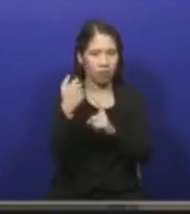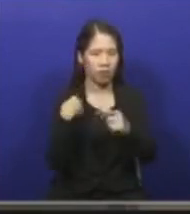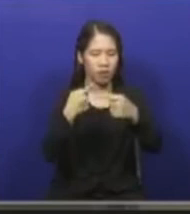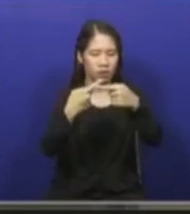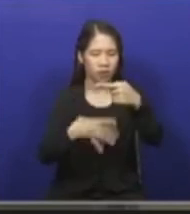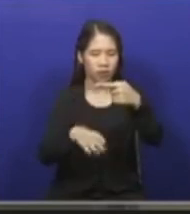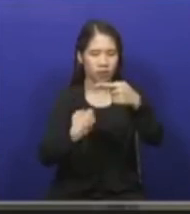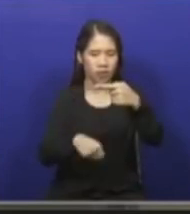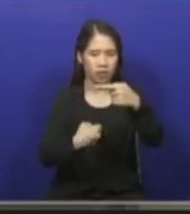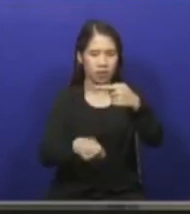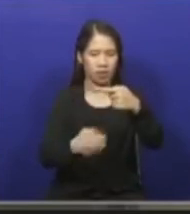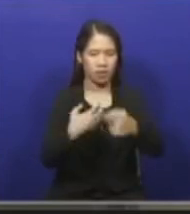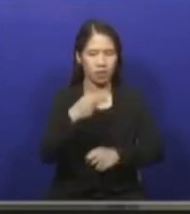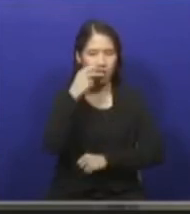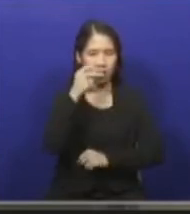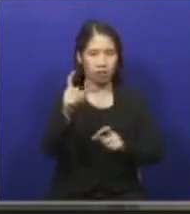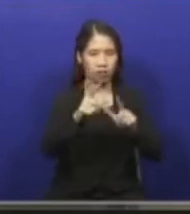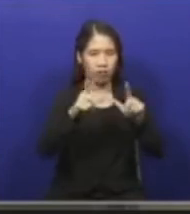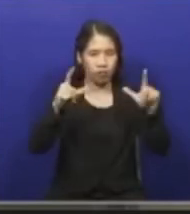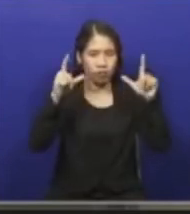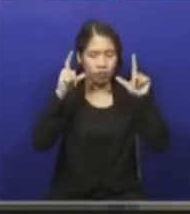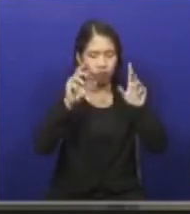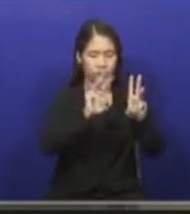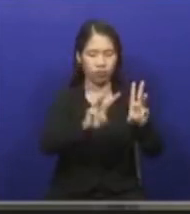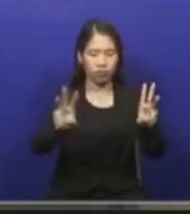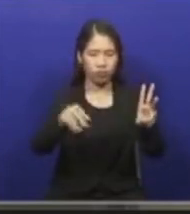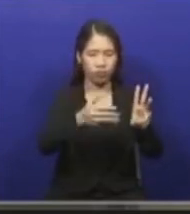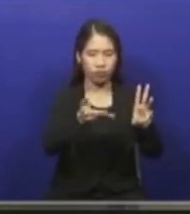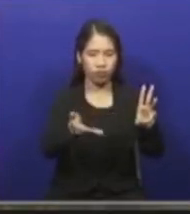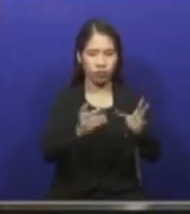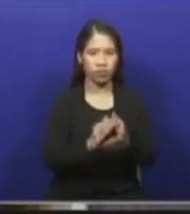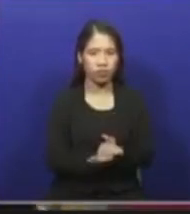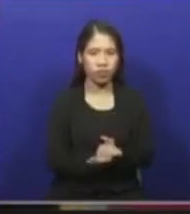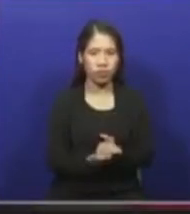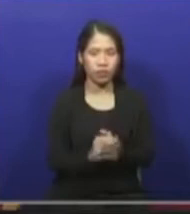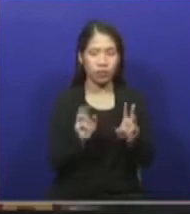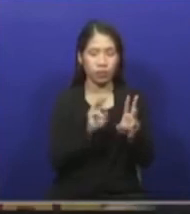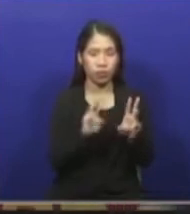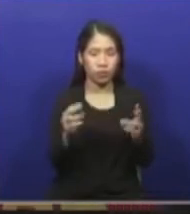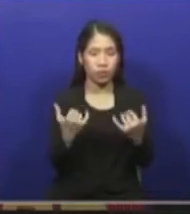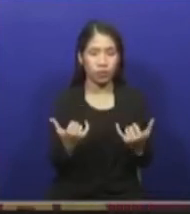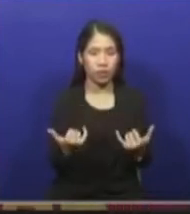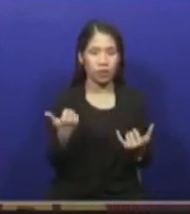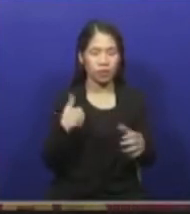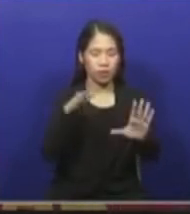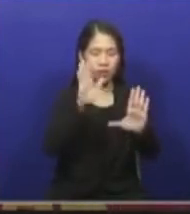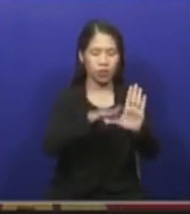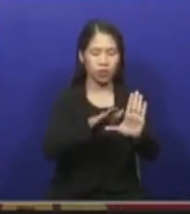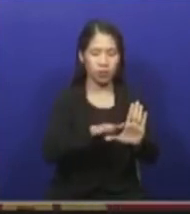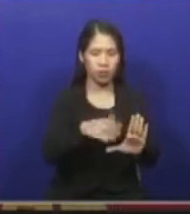แรกของประเทศให้เด่นหราอยู่ที่หน้าแรกของหน้าเว็บไซต์ซึ่งเว็บไซต์นี้ครับถูกจดทะเบียนมาแล้ว